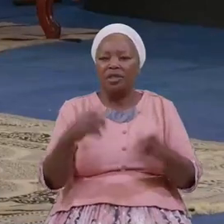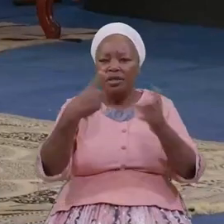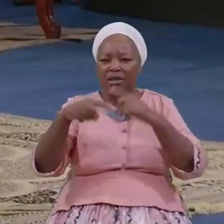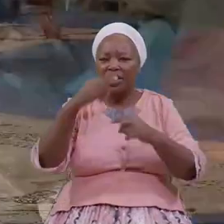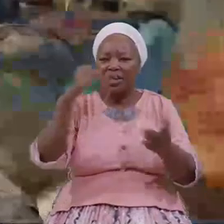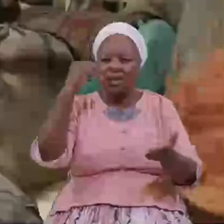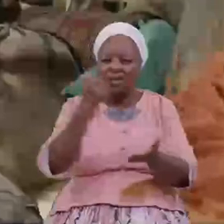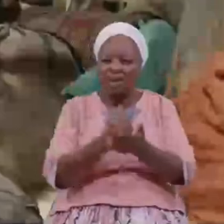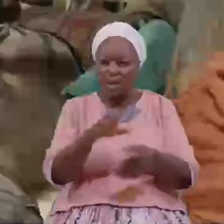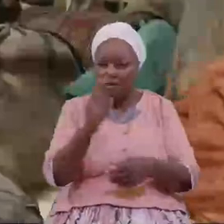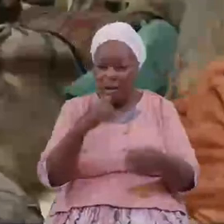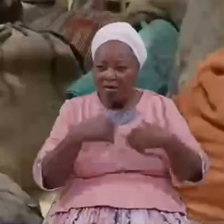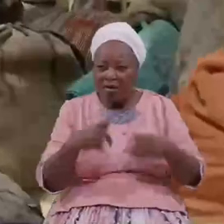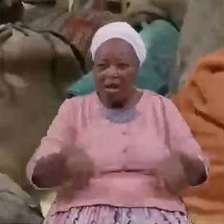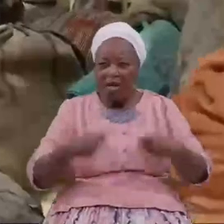quelqu'un là-bas